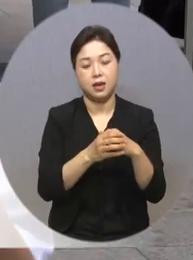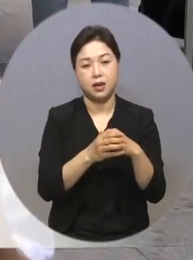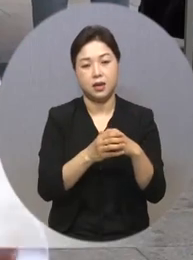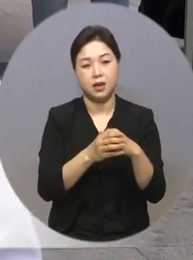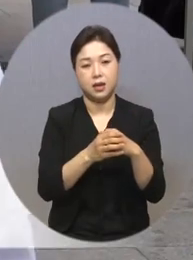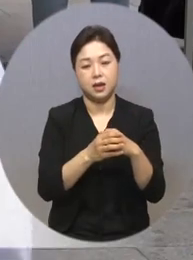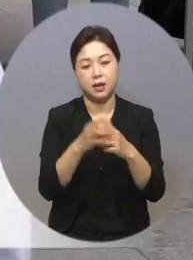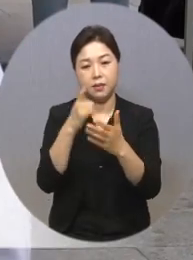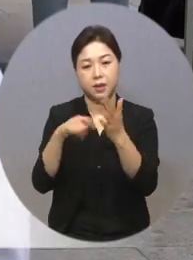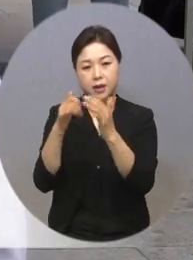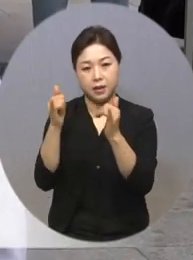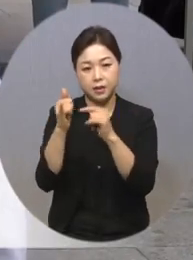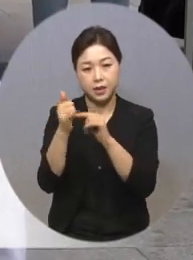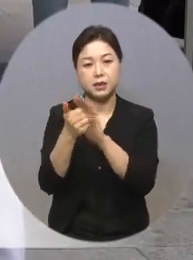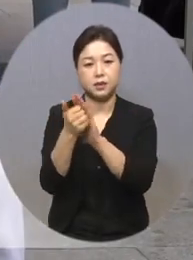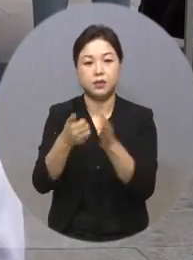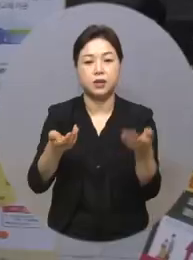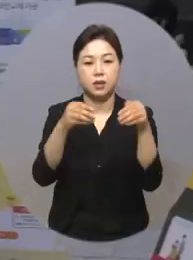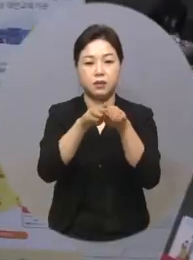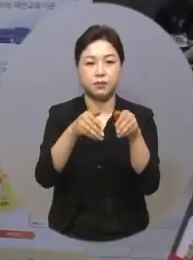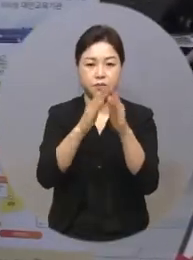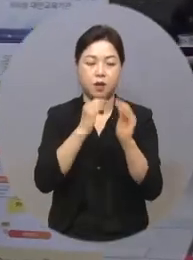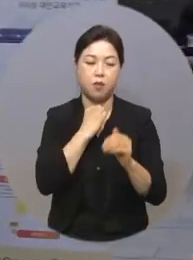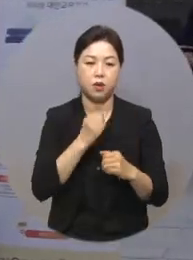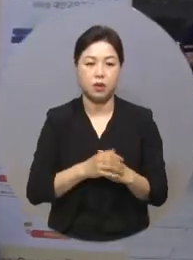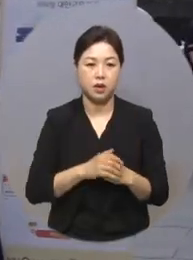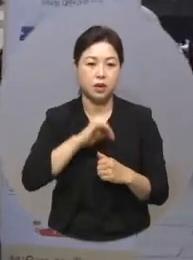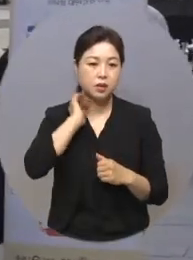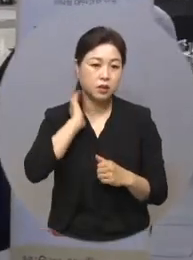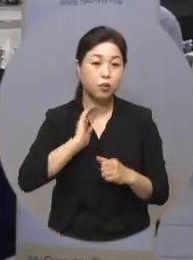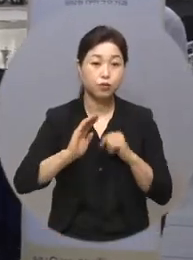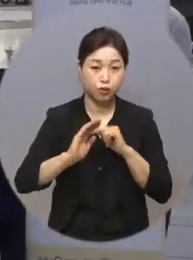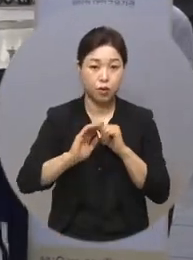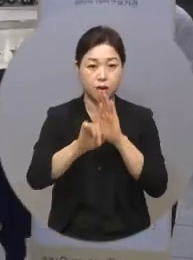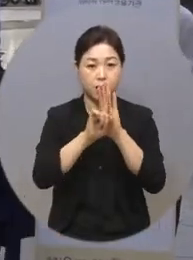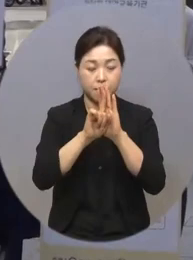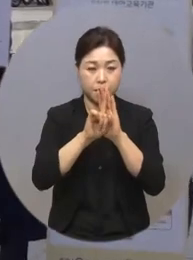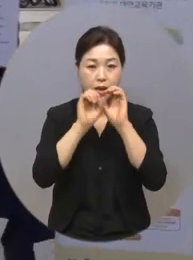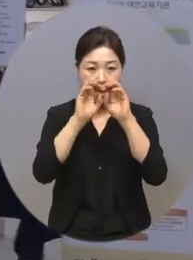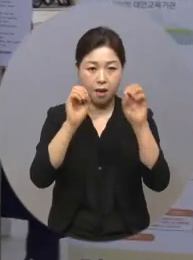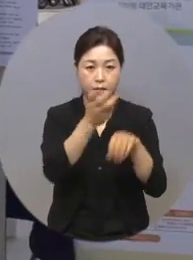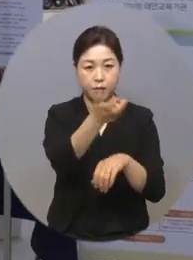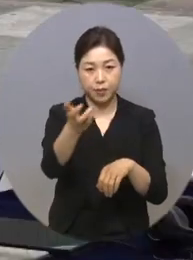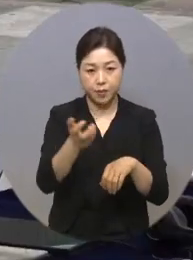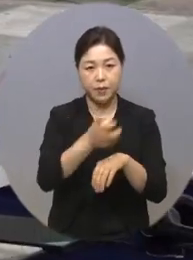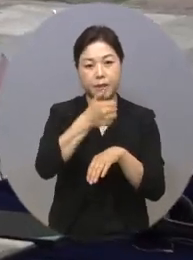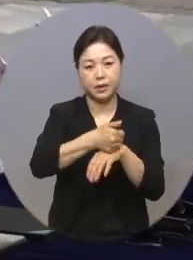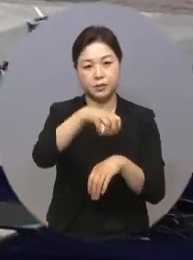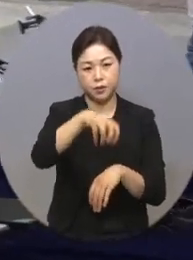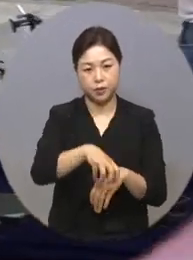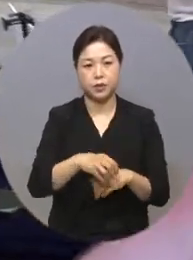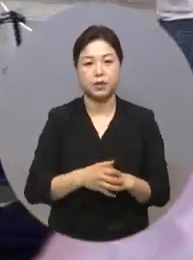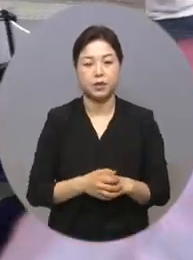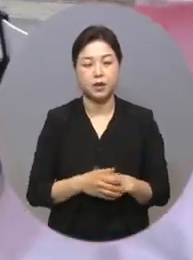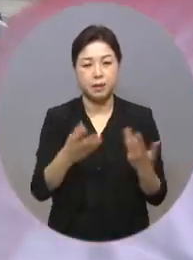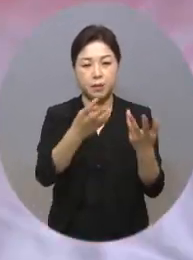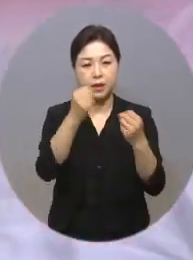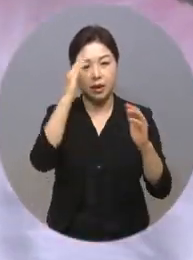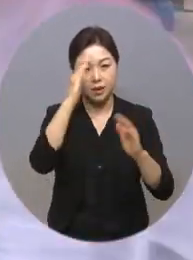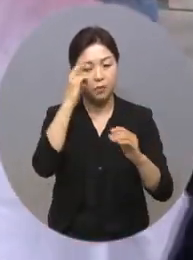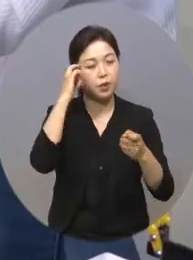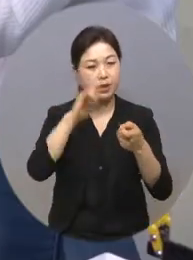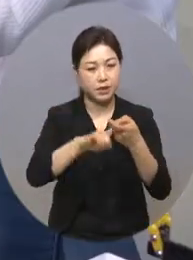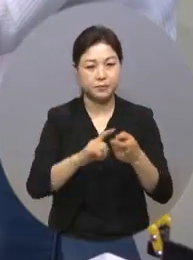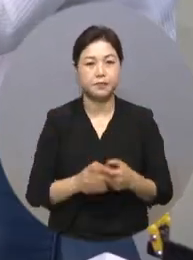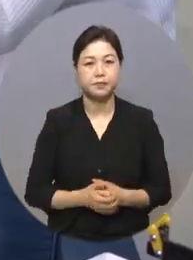지원 센터가 하나 좀 생겼으면 좋겠습니다. 의정부가 캠페인 투어 마지막 지역입니다. 많은 학생들이 관심을